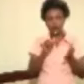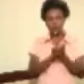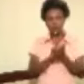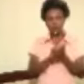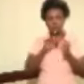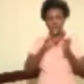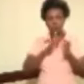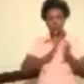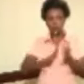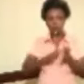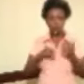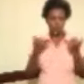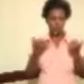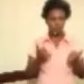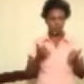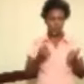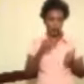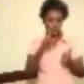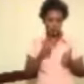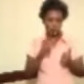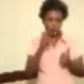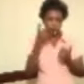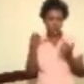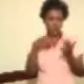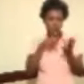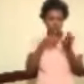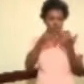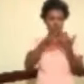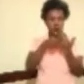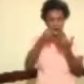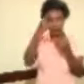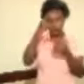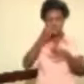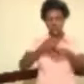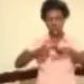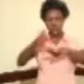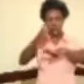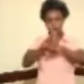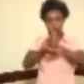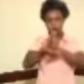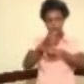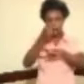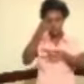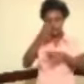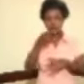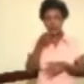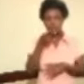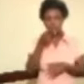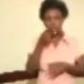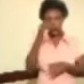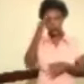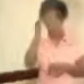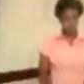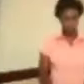nationale et pour nous mettre sur pied un plan d'installation d'une force militaire publique